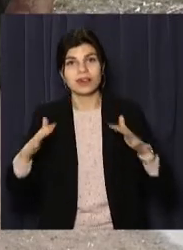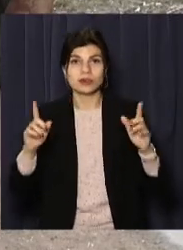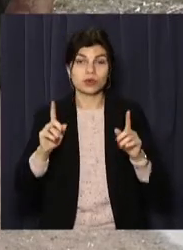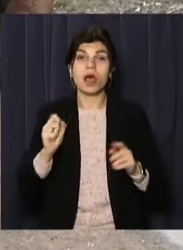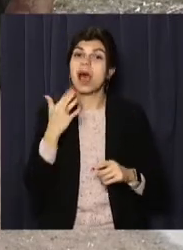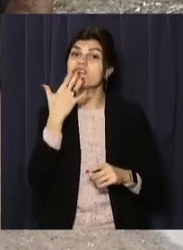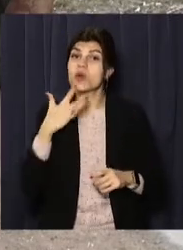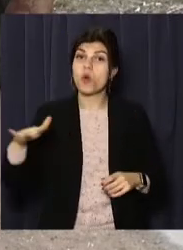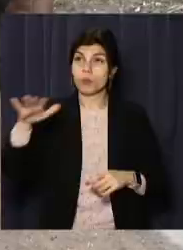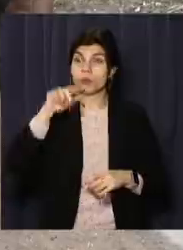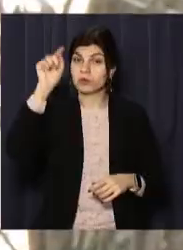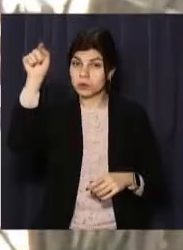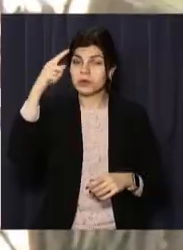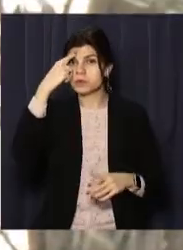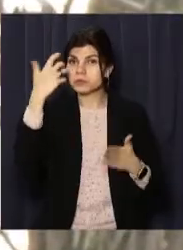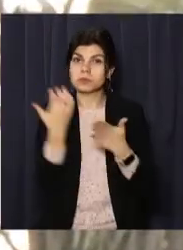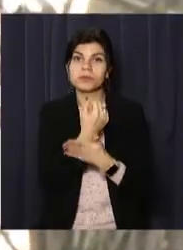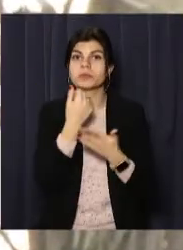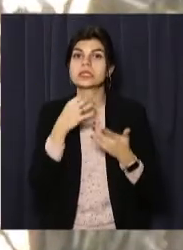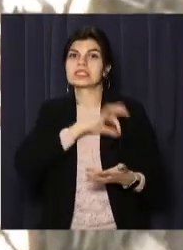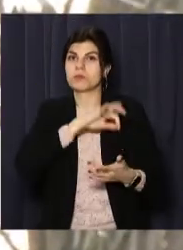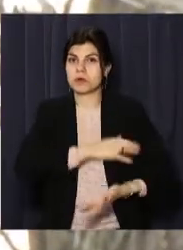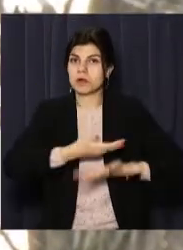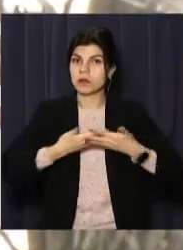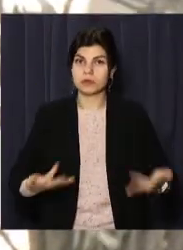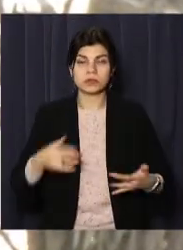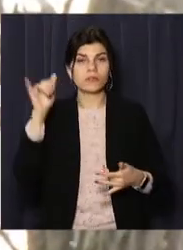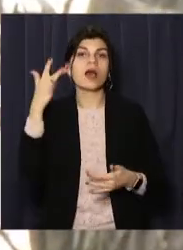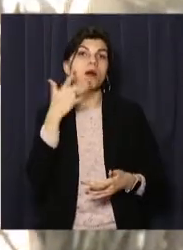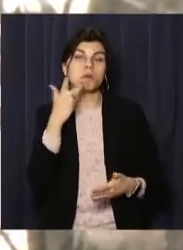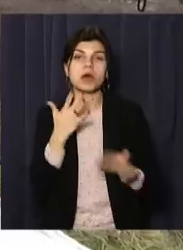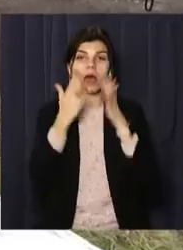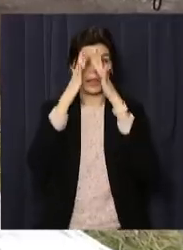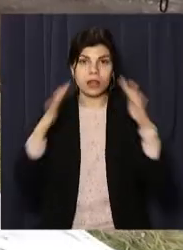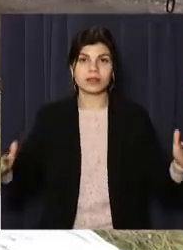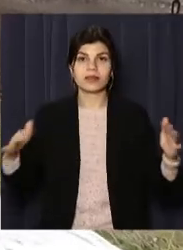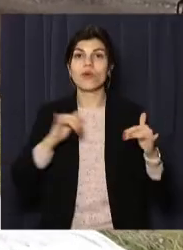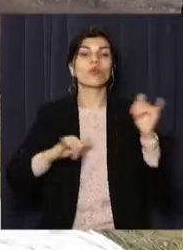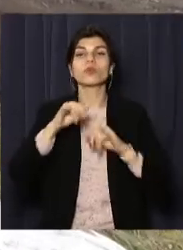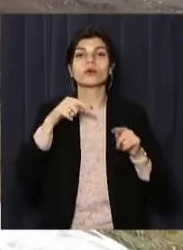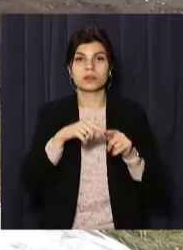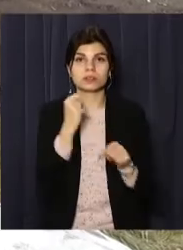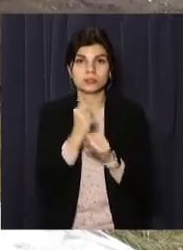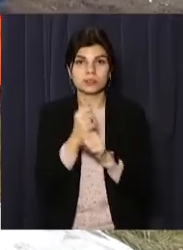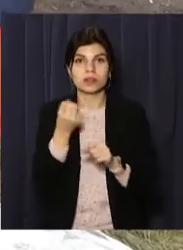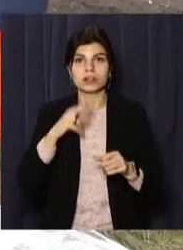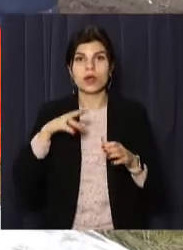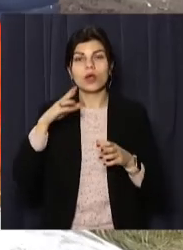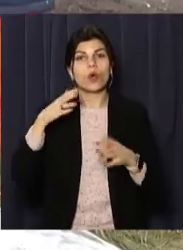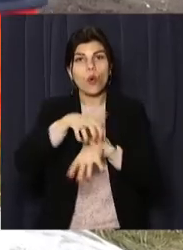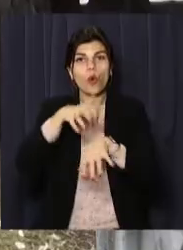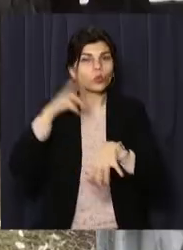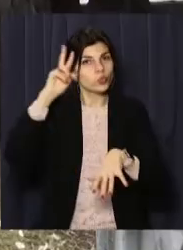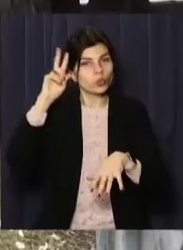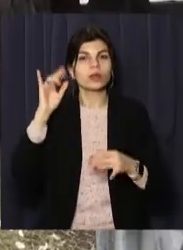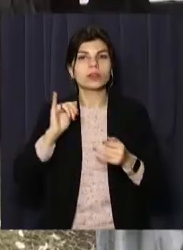для утилізованих дерев винайшли безліч застосувань. Зокрема, в Америці з ялинкових відходів роблять наповнювач для котячих туалетів